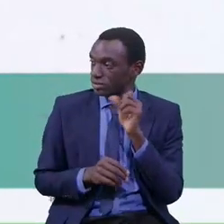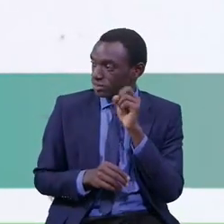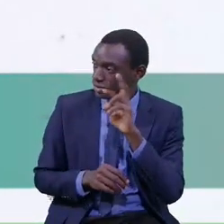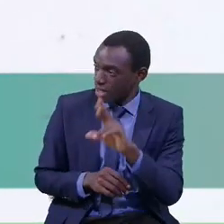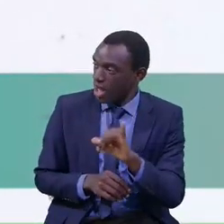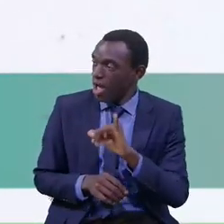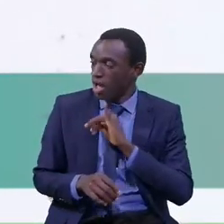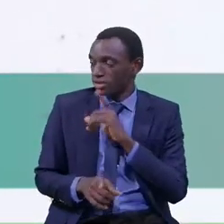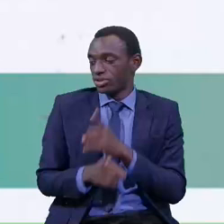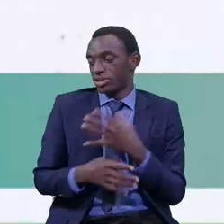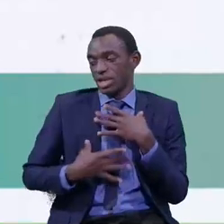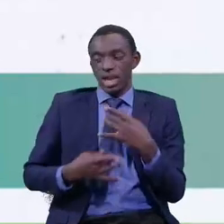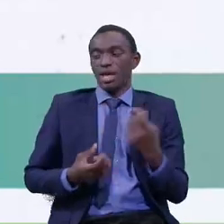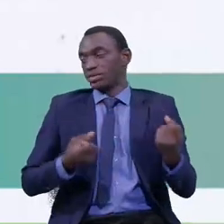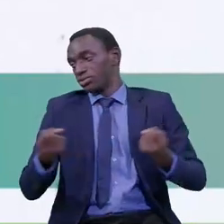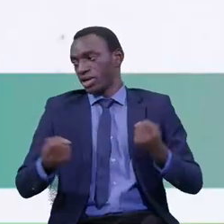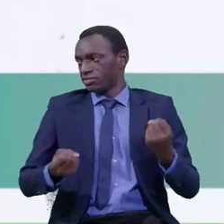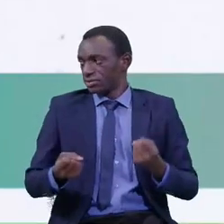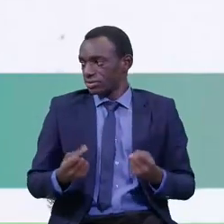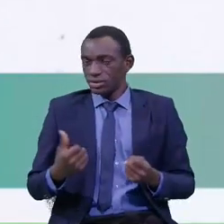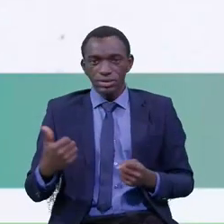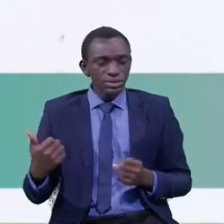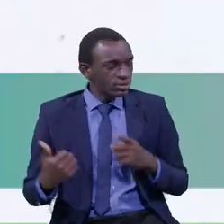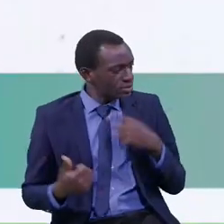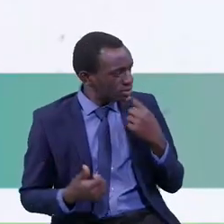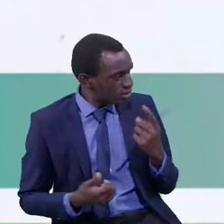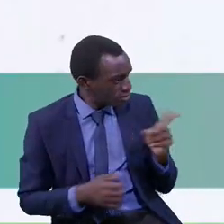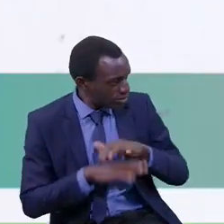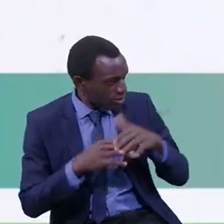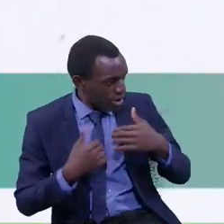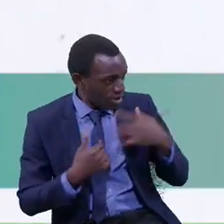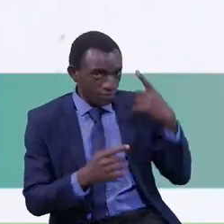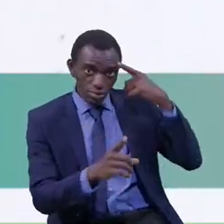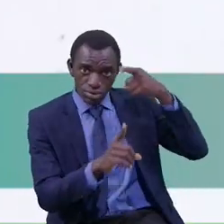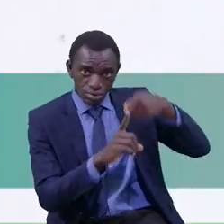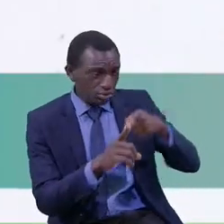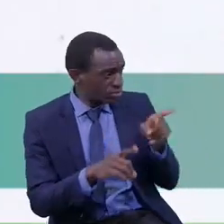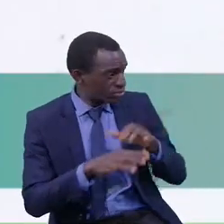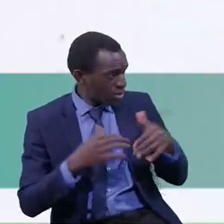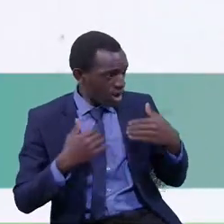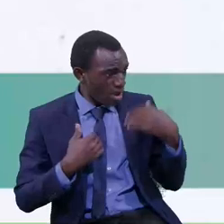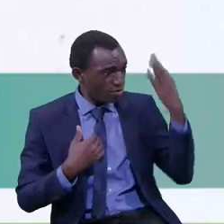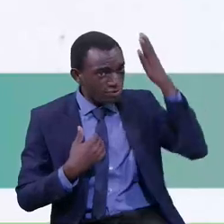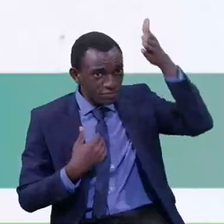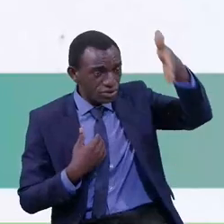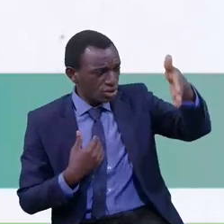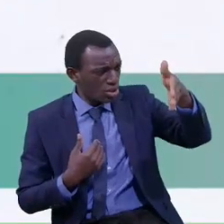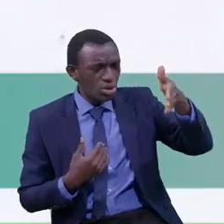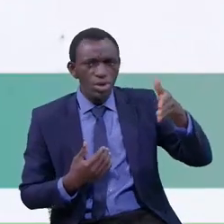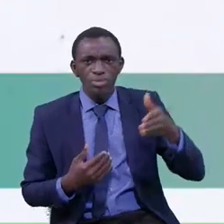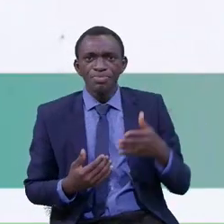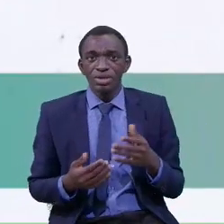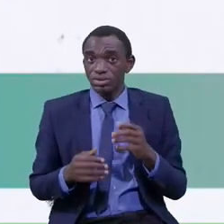conduire seulement. Il n'a pas d'objectif. Il n'a pas de destination. Est-ce que tu es comme ça?